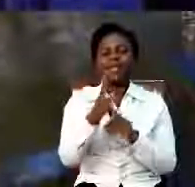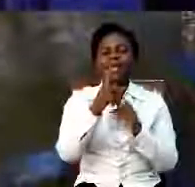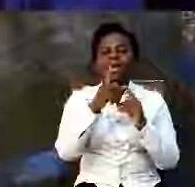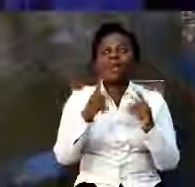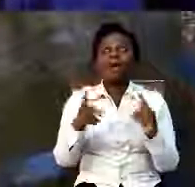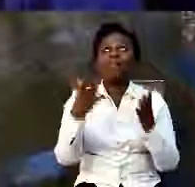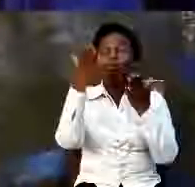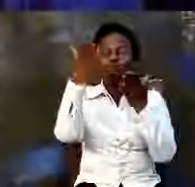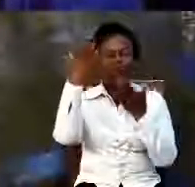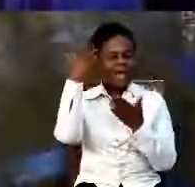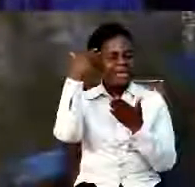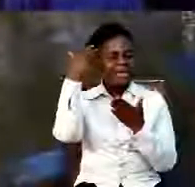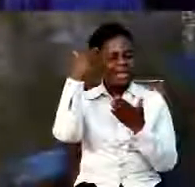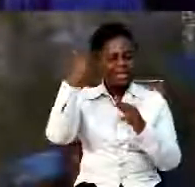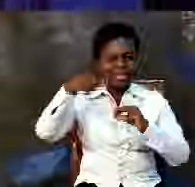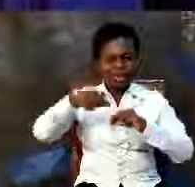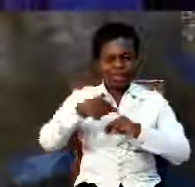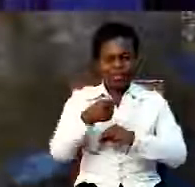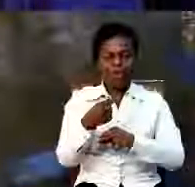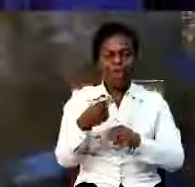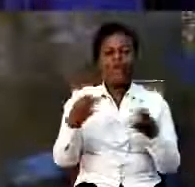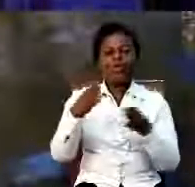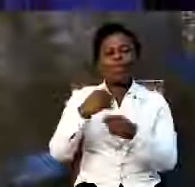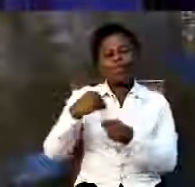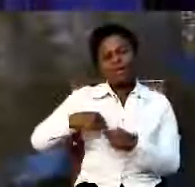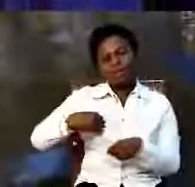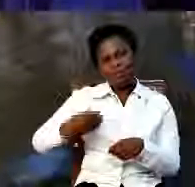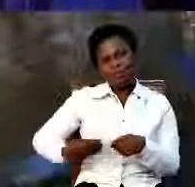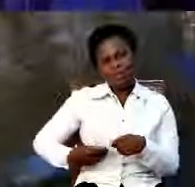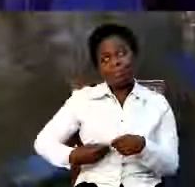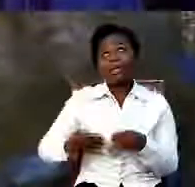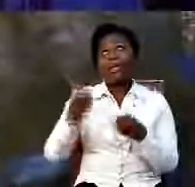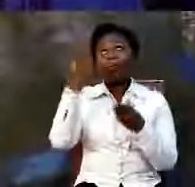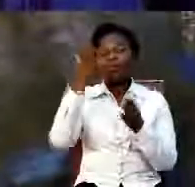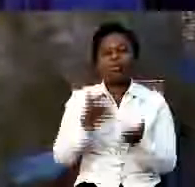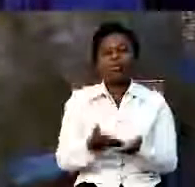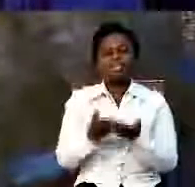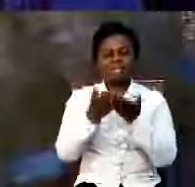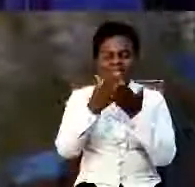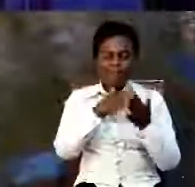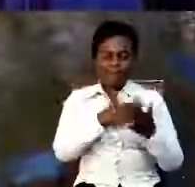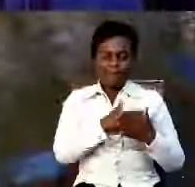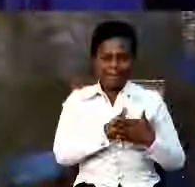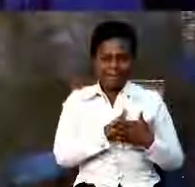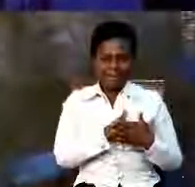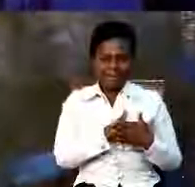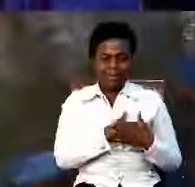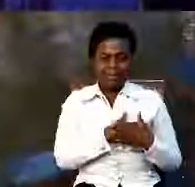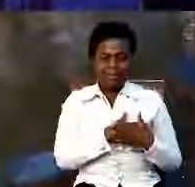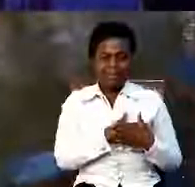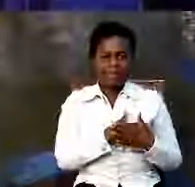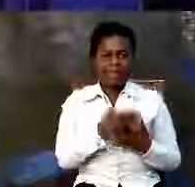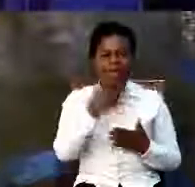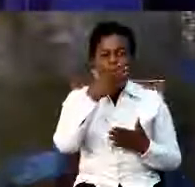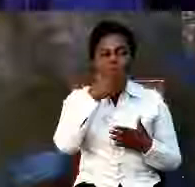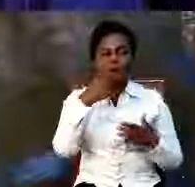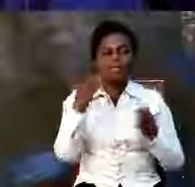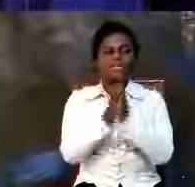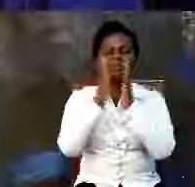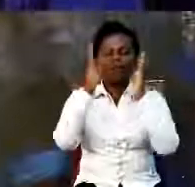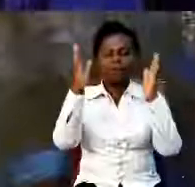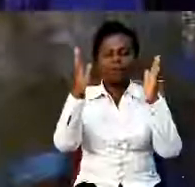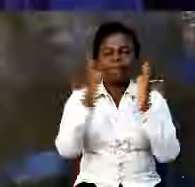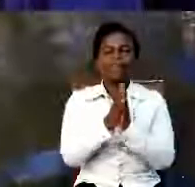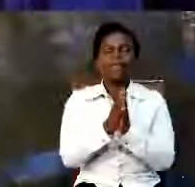Mungu akinijalia kuoa, kupata mwanamke, Mungu nisaidie nimpende. Bwana asifiwe sana.